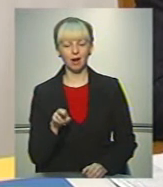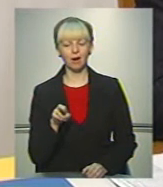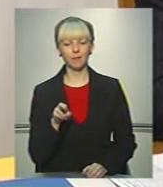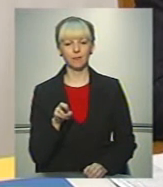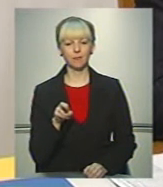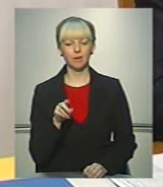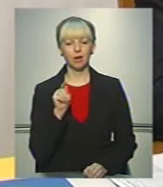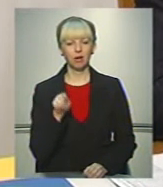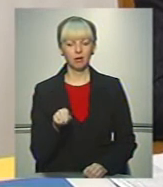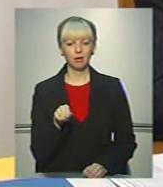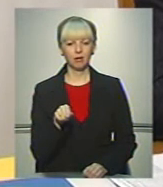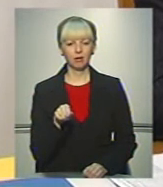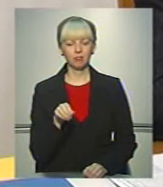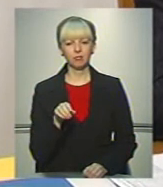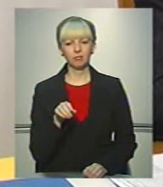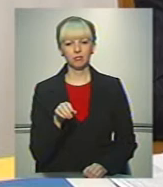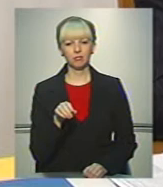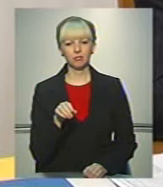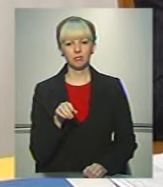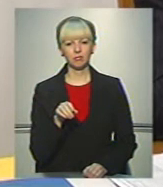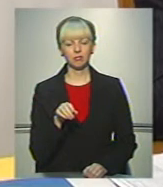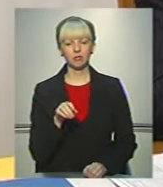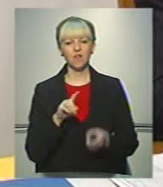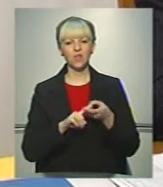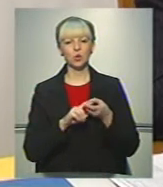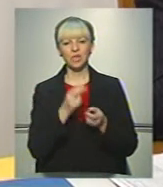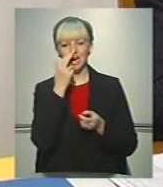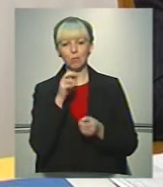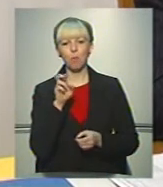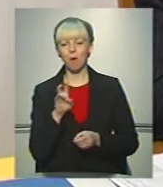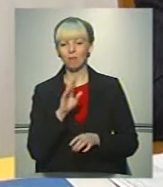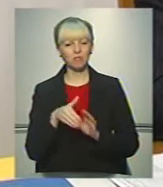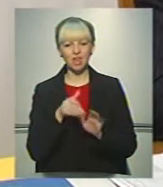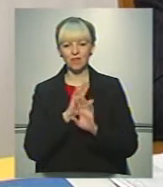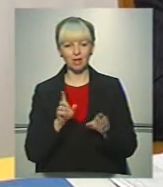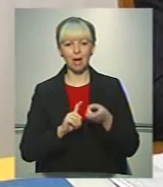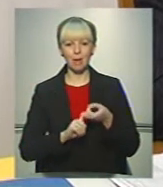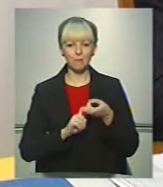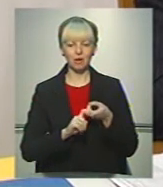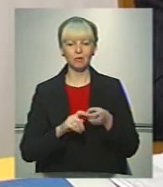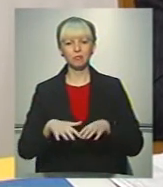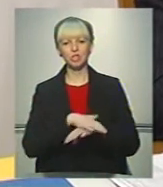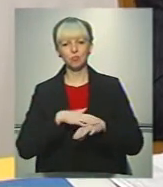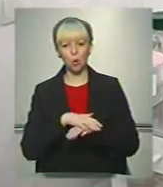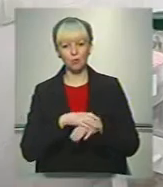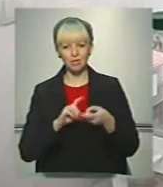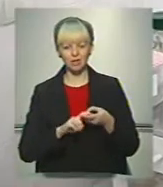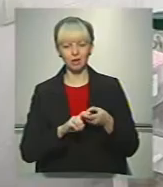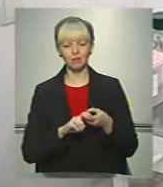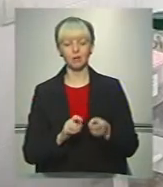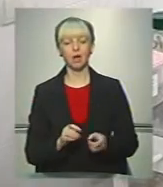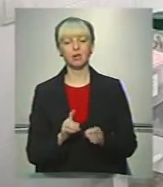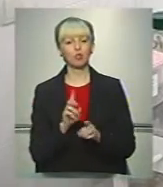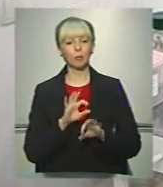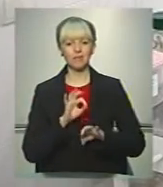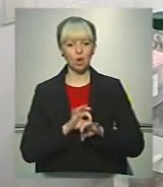Він, зазвичай, віруси грипу Б не викликають епідемії, пандемії, спалахів.